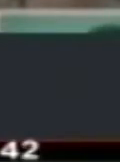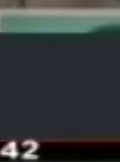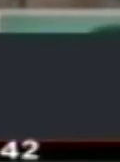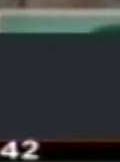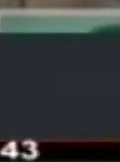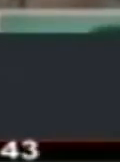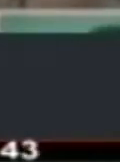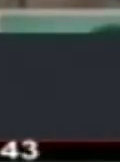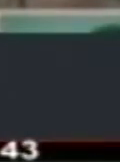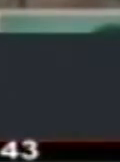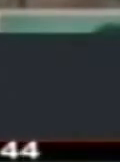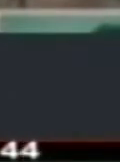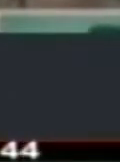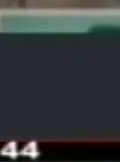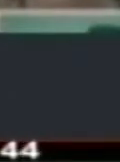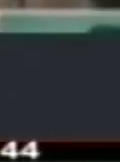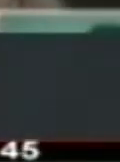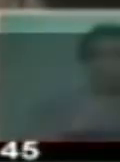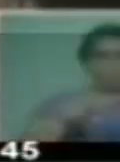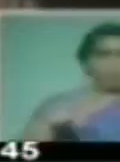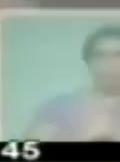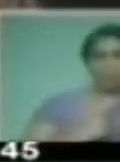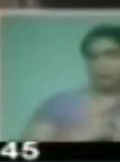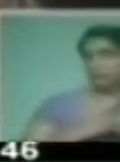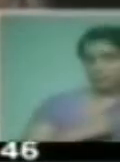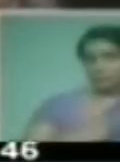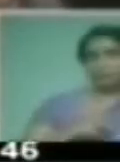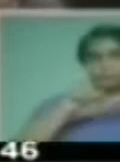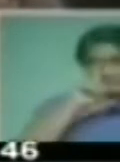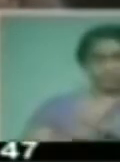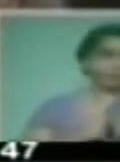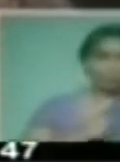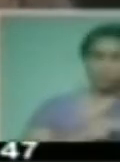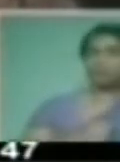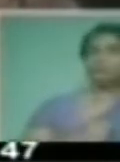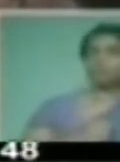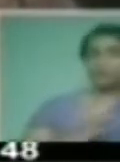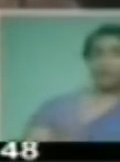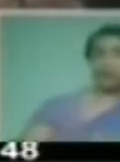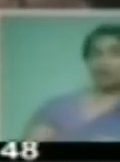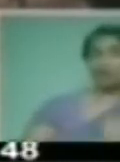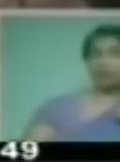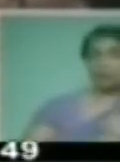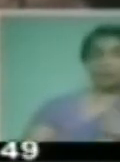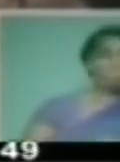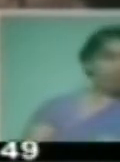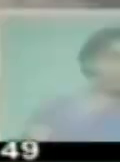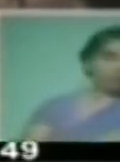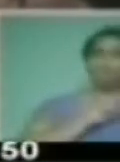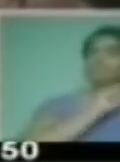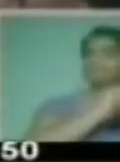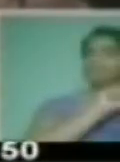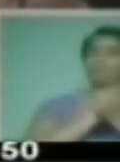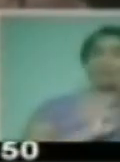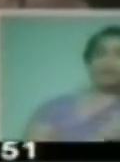இரண்டாம் கட்டத்தை வெற்றிகரமாக முன்னெடுப்பதற்கு தேவையான நடவடிக்கைகளை முன்னெடுத்து வருகின்றோம். இவ்வாறான சந்தர்ப்பத்திலேயே உலக தலைவர்களுடன் கலந்துரையாடுவதற்கான